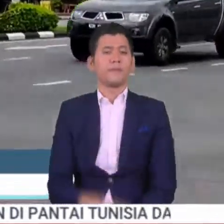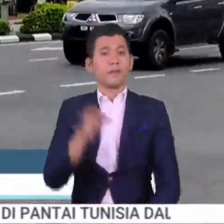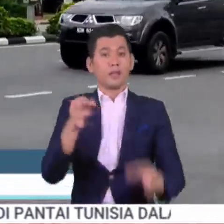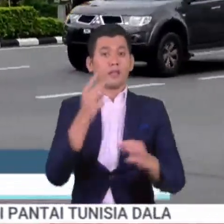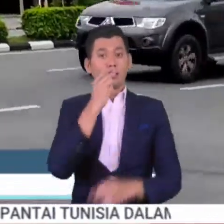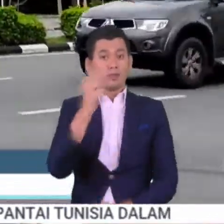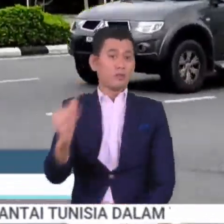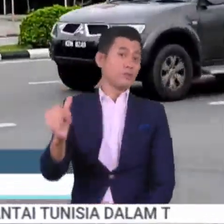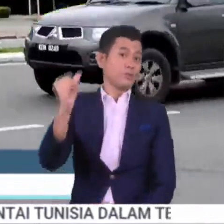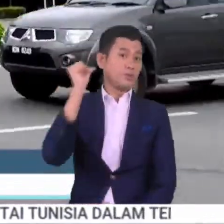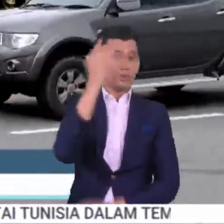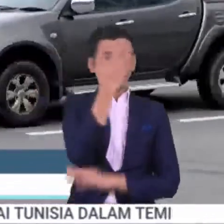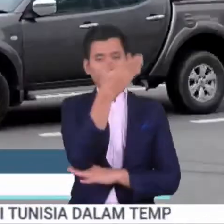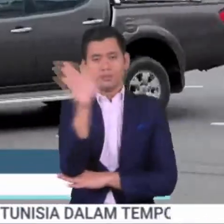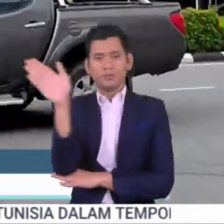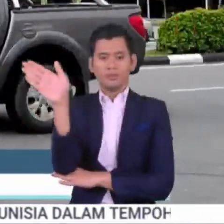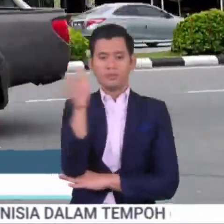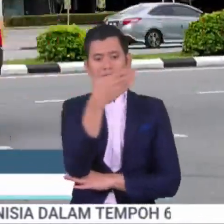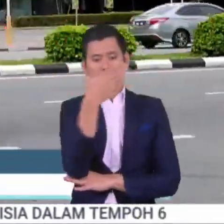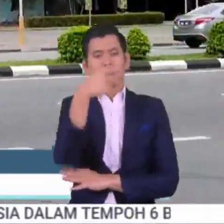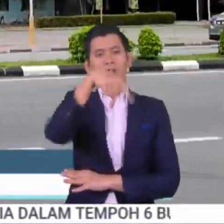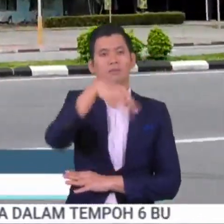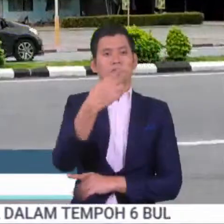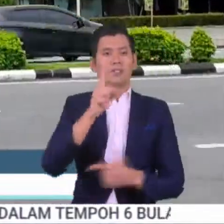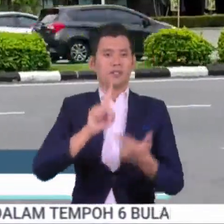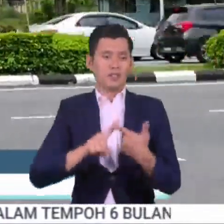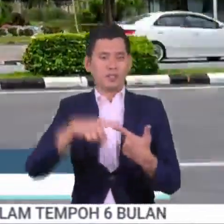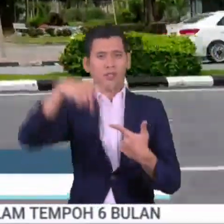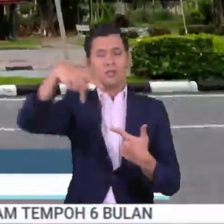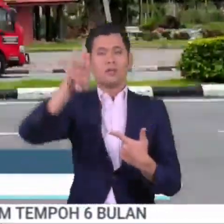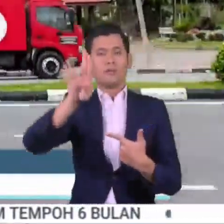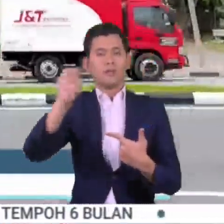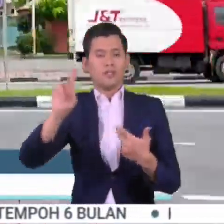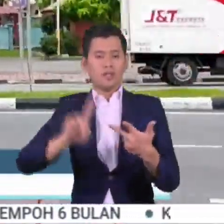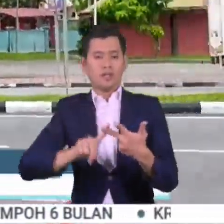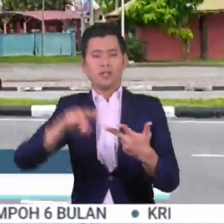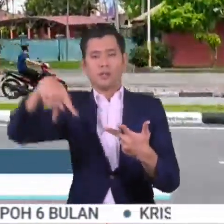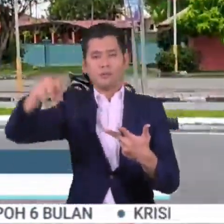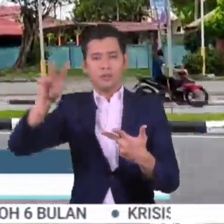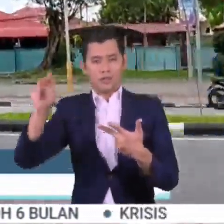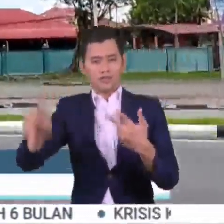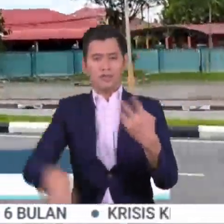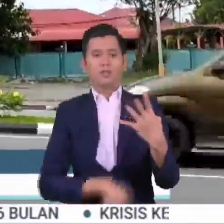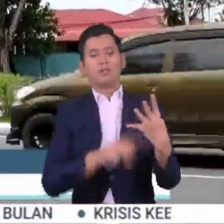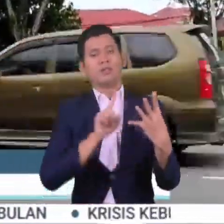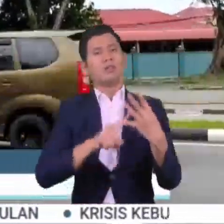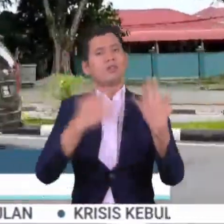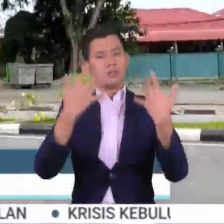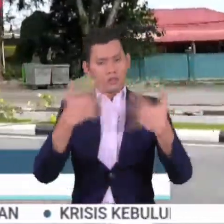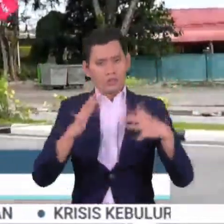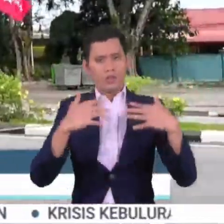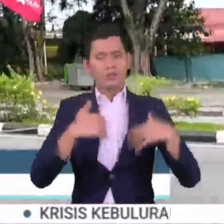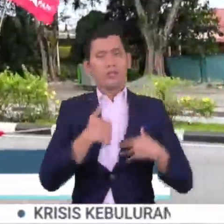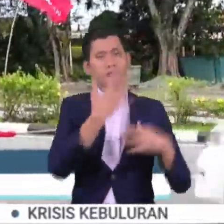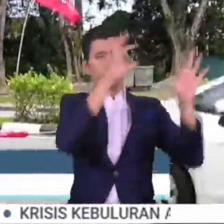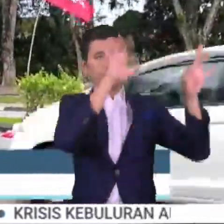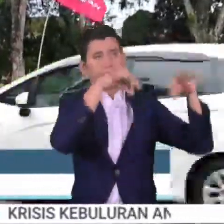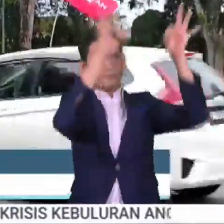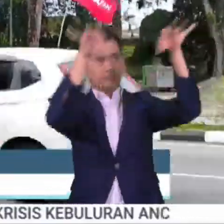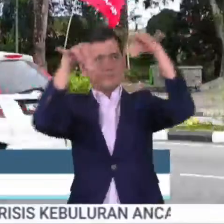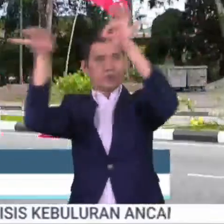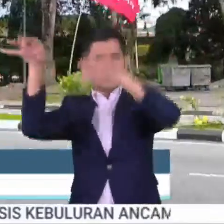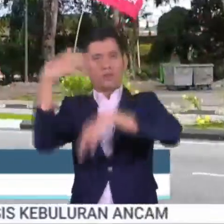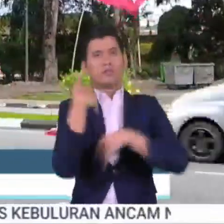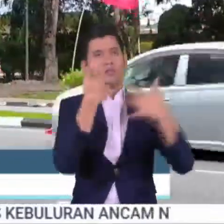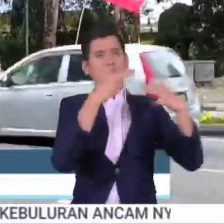lihat bendera parti-parti seperti Pakatan Harapan, Barisan Nasional, Perikatan Nasional telah pun dipasang di